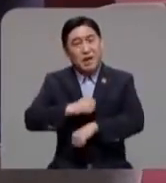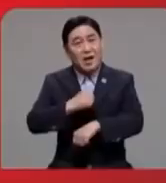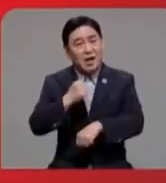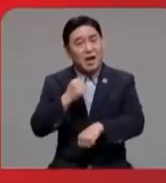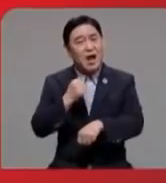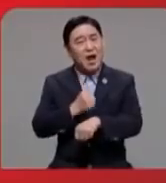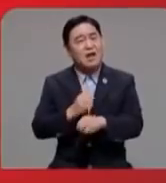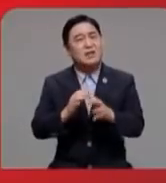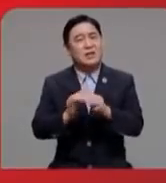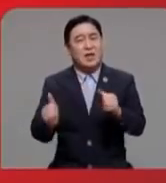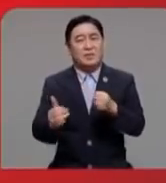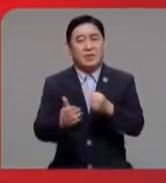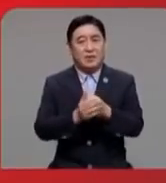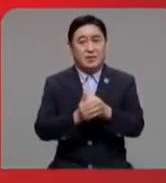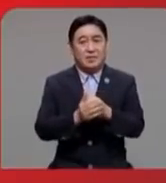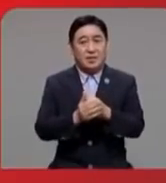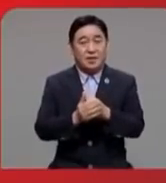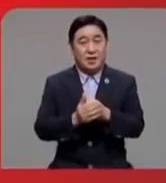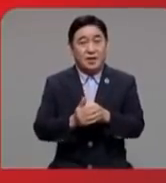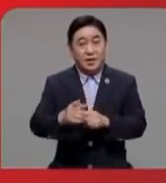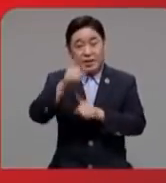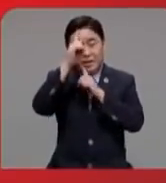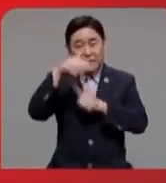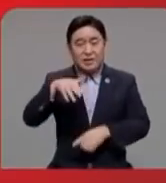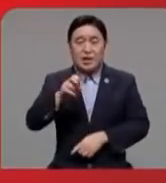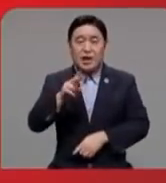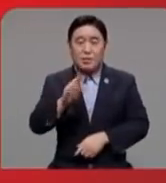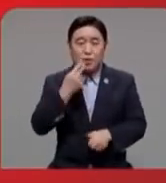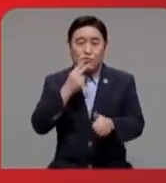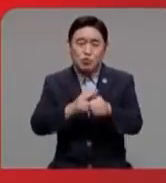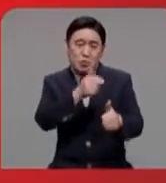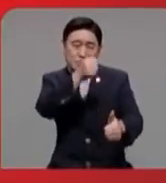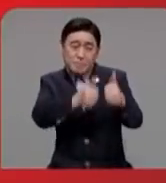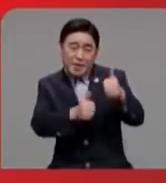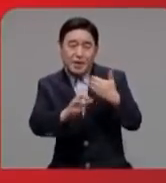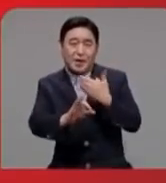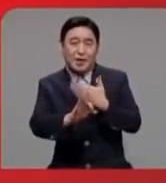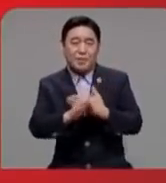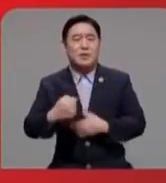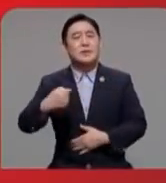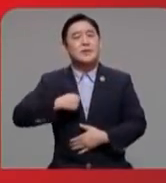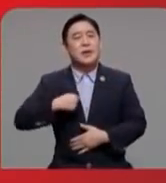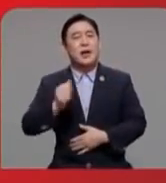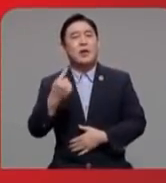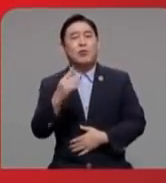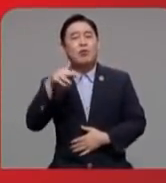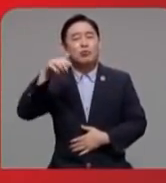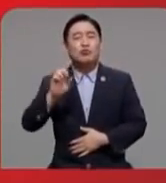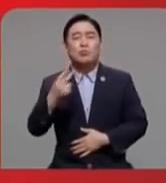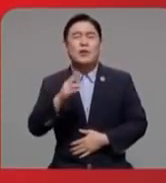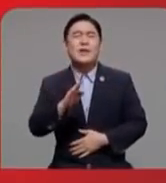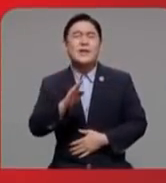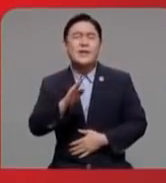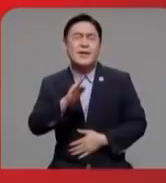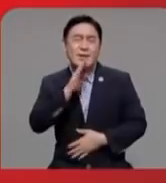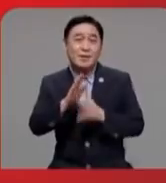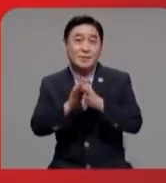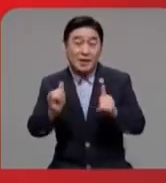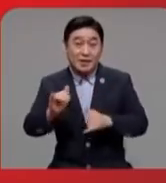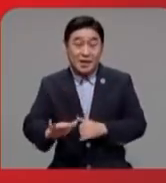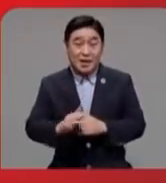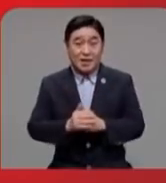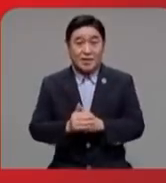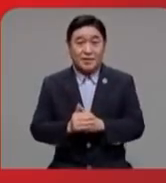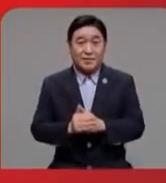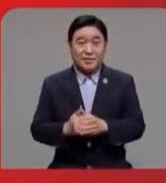파퓰리스트입니다. 그래서 이재명 후보를 대적하려면 홍준표가 나가는 게 가장 적합하다. 그 두